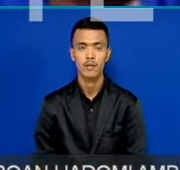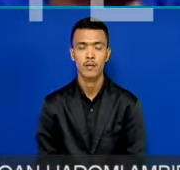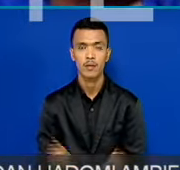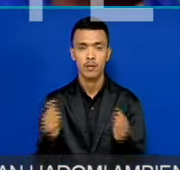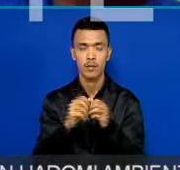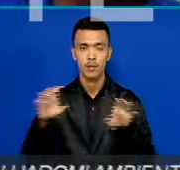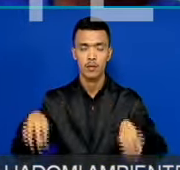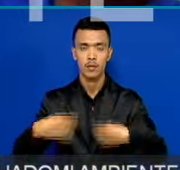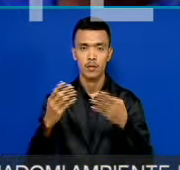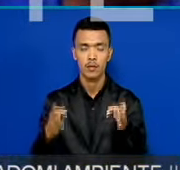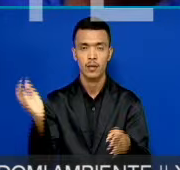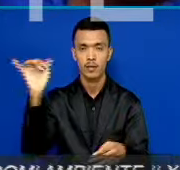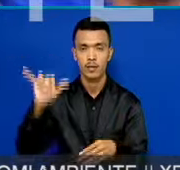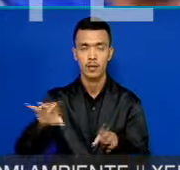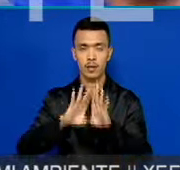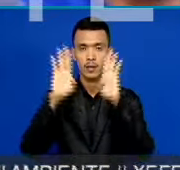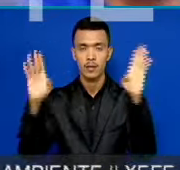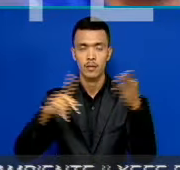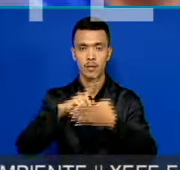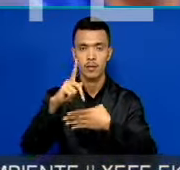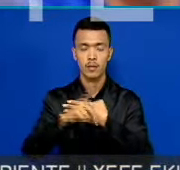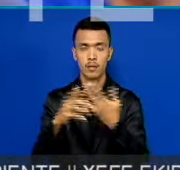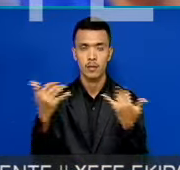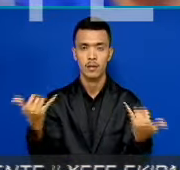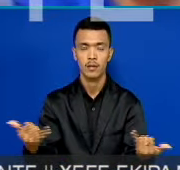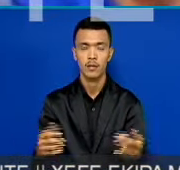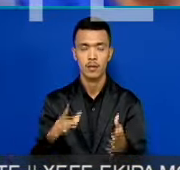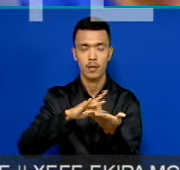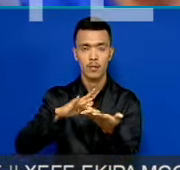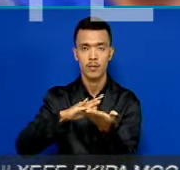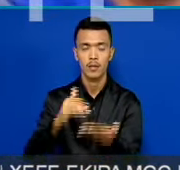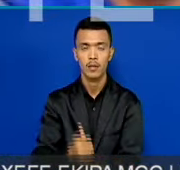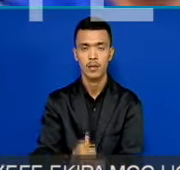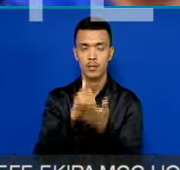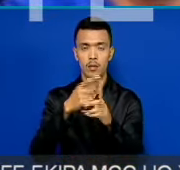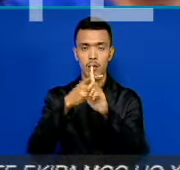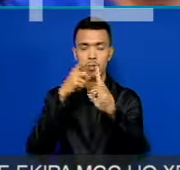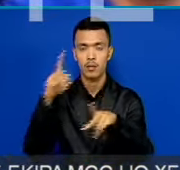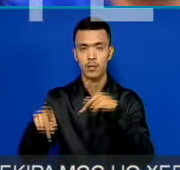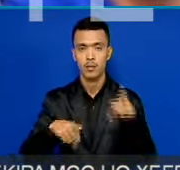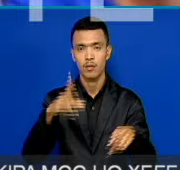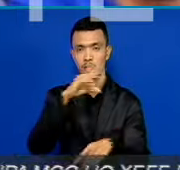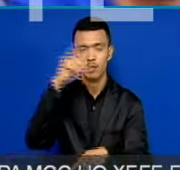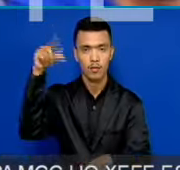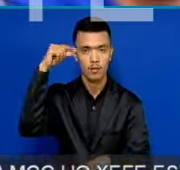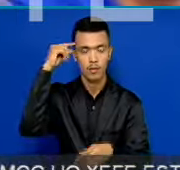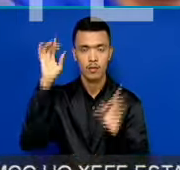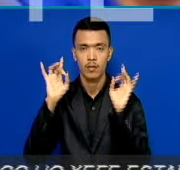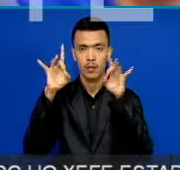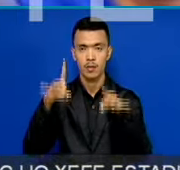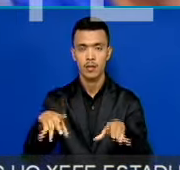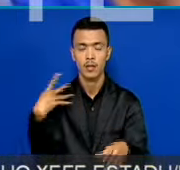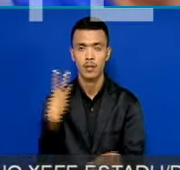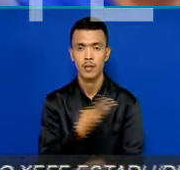sira ita lansa program ini. Ay murukne apu semana kotok apu istenia pobuno gubernur Australia tambahnya emak ita garis